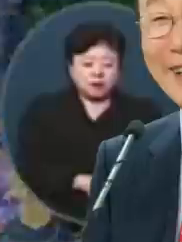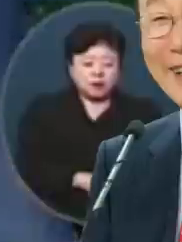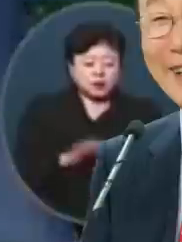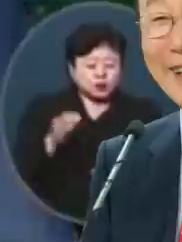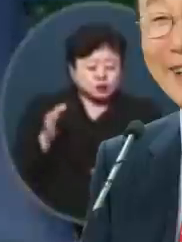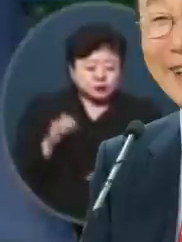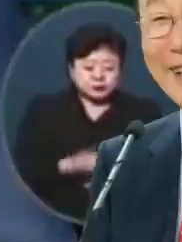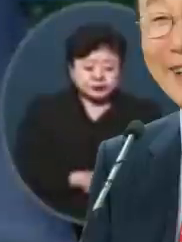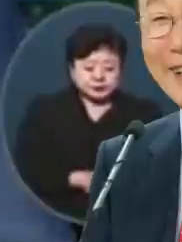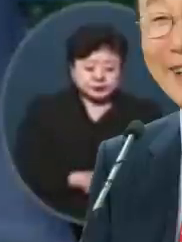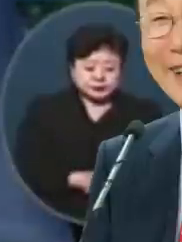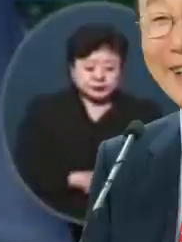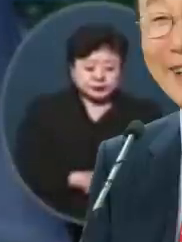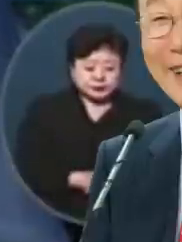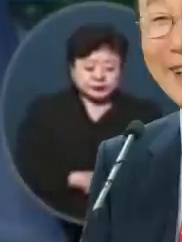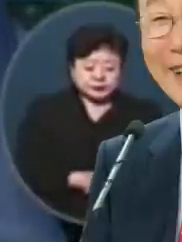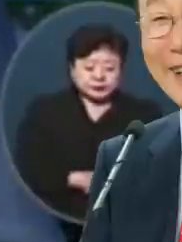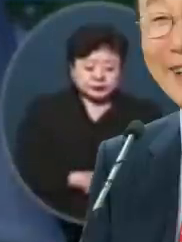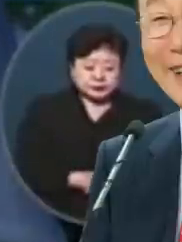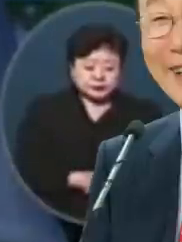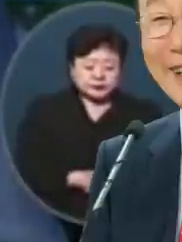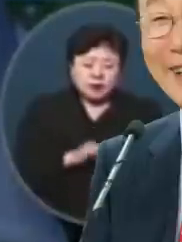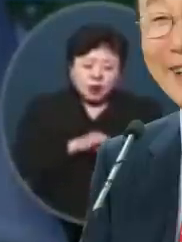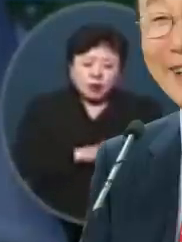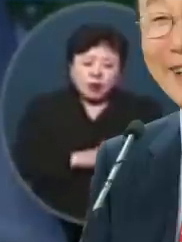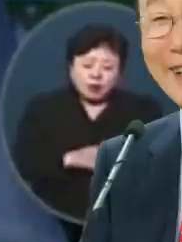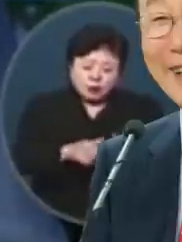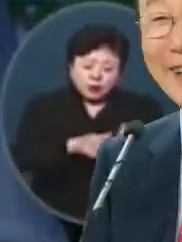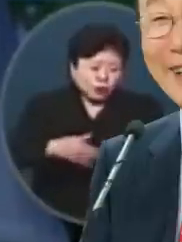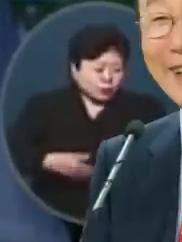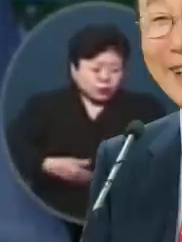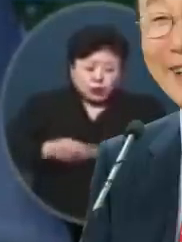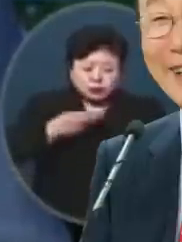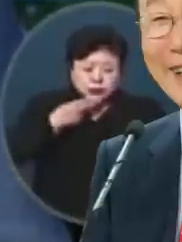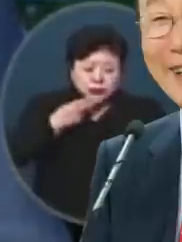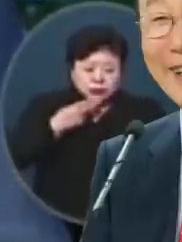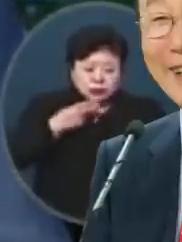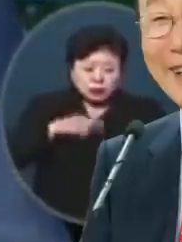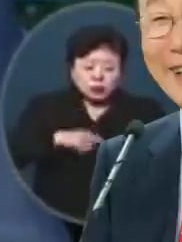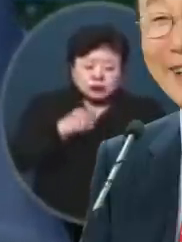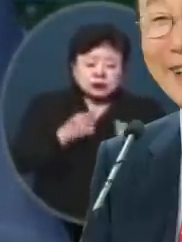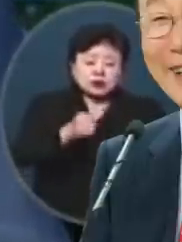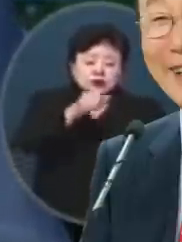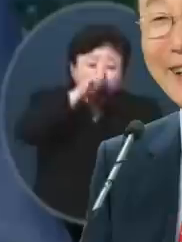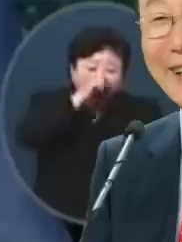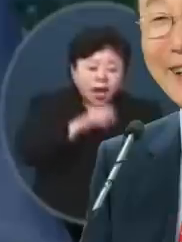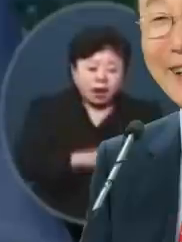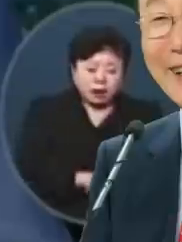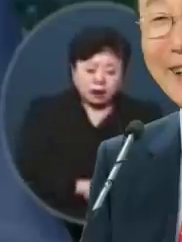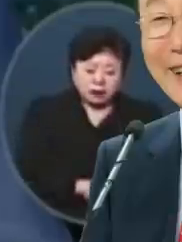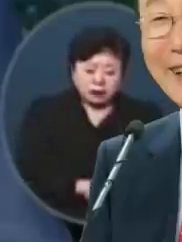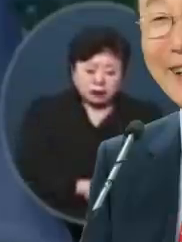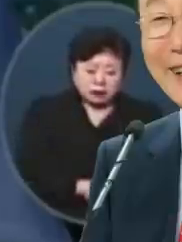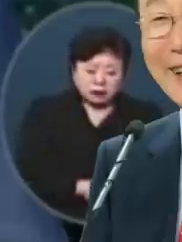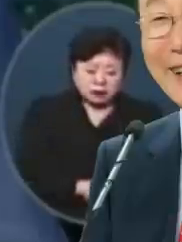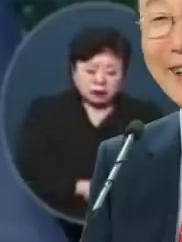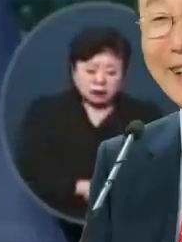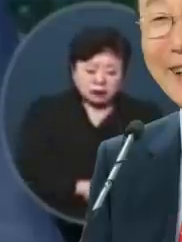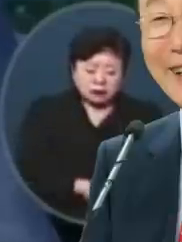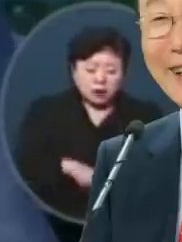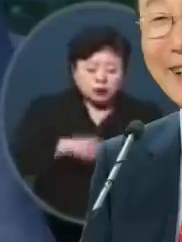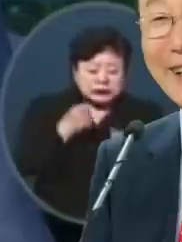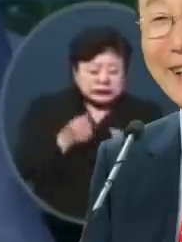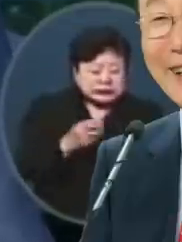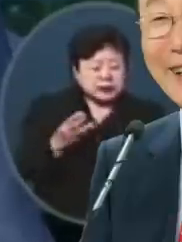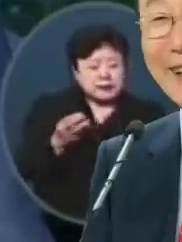사이는 뭐 꼭 결혼해야 사는가? 혼자 살아도 좋다고. 그래서 혼자 사는